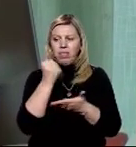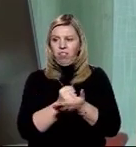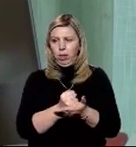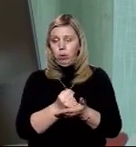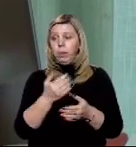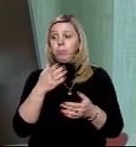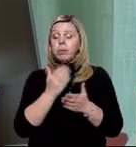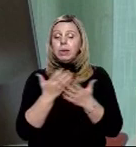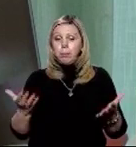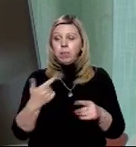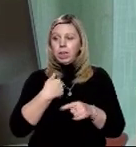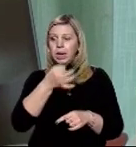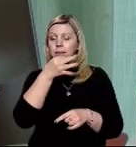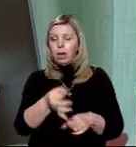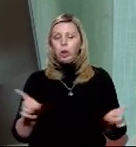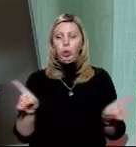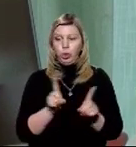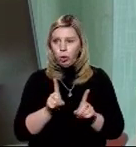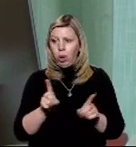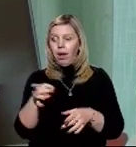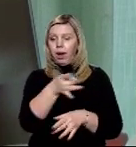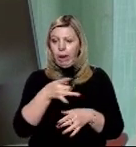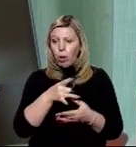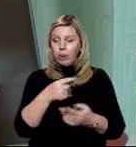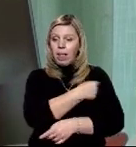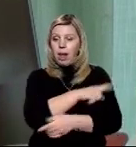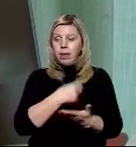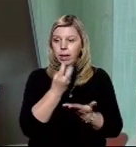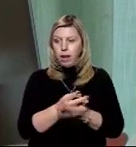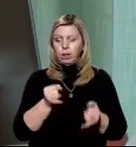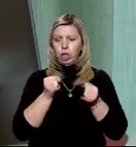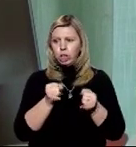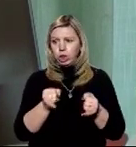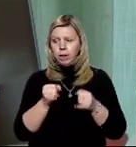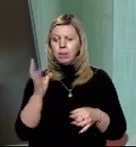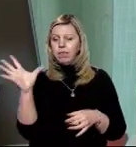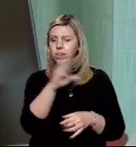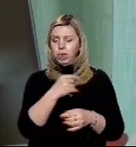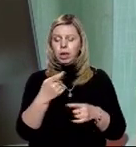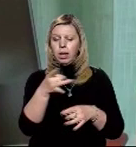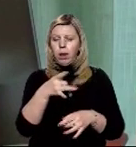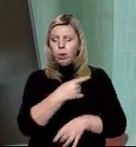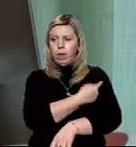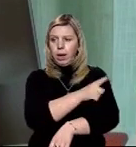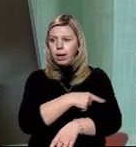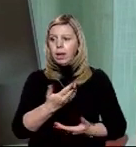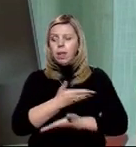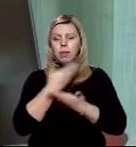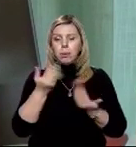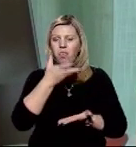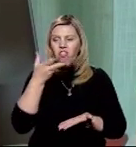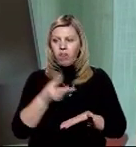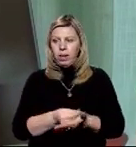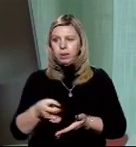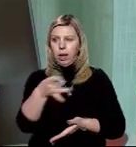підтверджував. Тим більше я скажу, що районна лікарня, Іршавська і всі інші районні лікарні, вони є